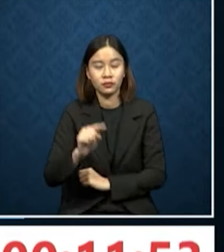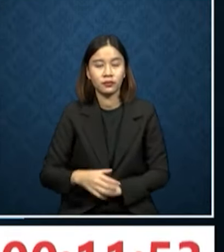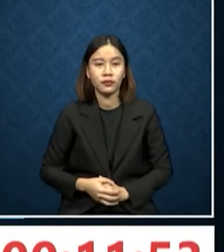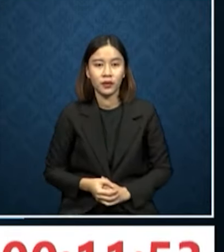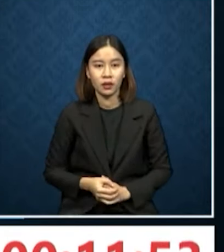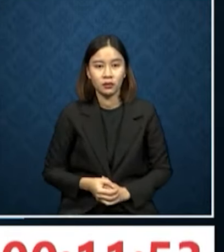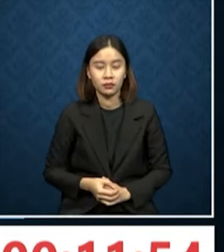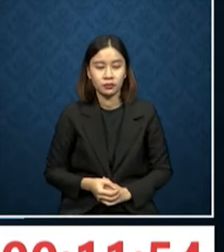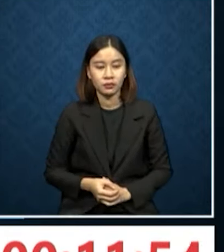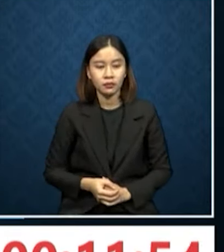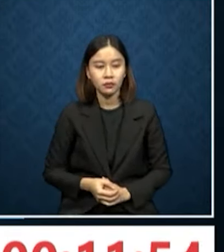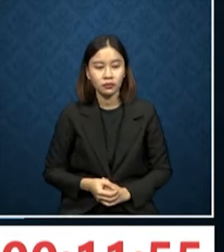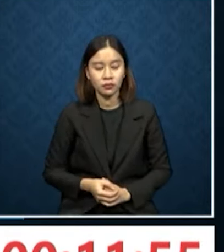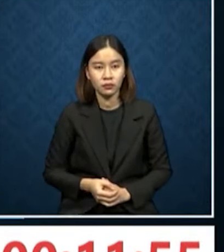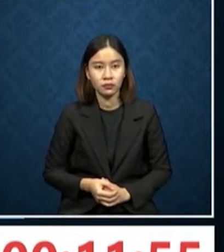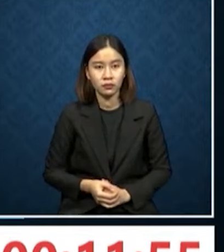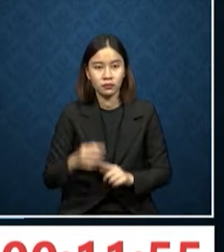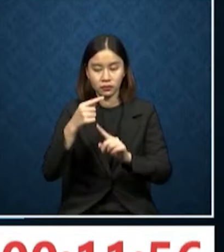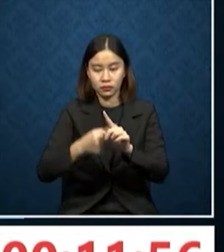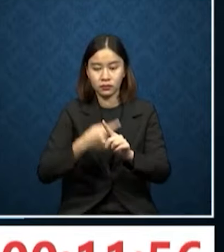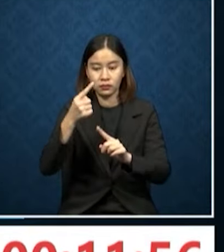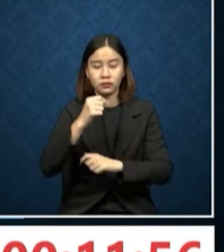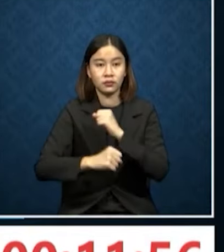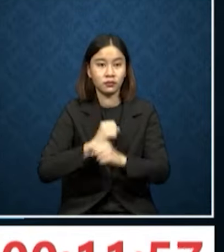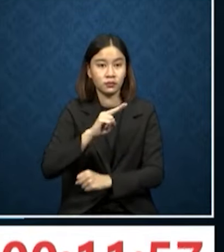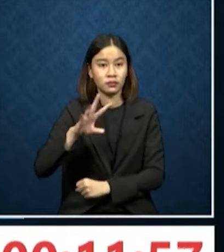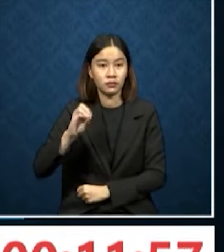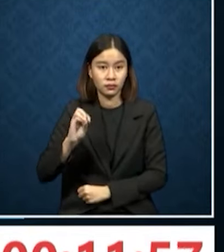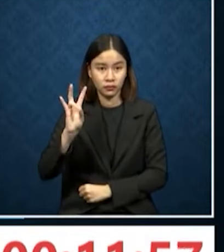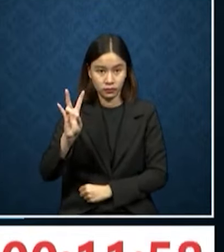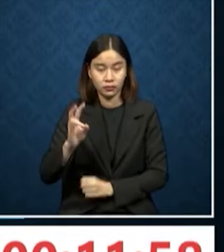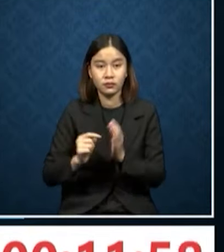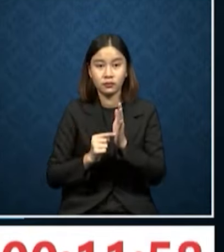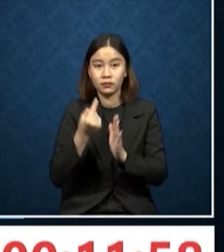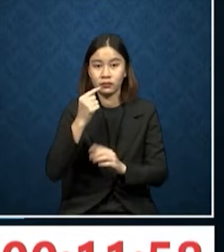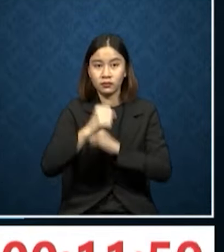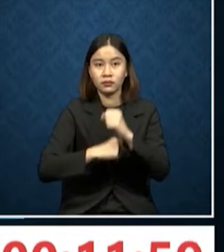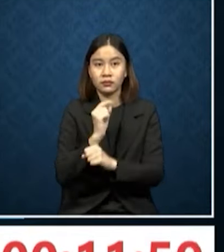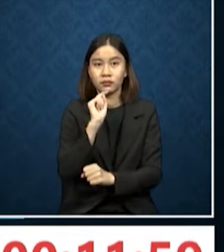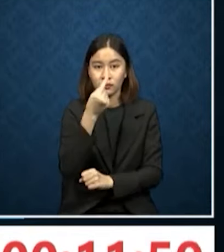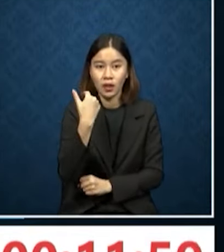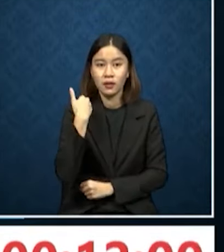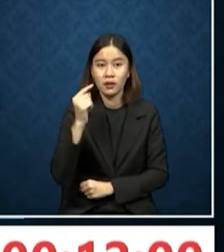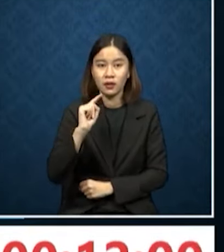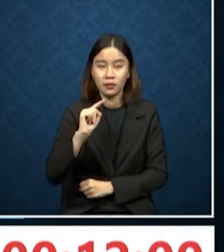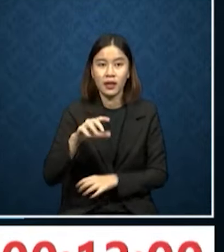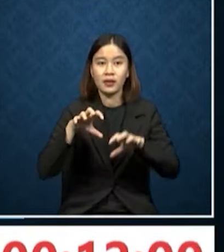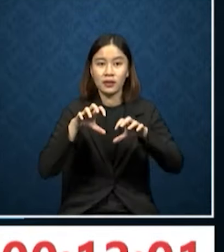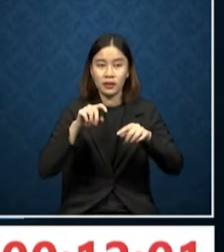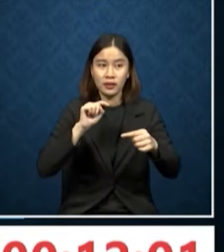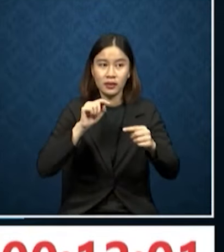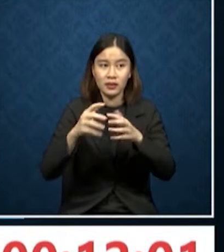ครับมกราคม2567เริ่มปีใหม่มีการจัดคิวให